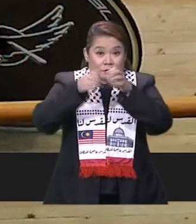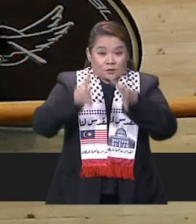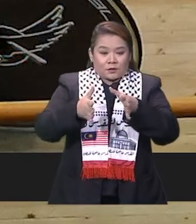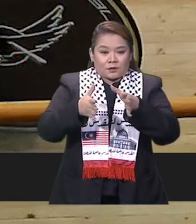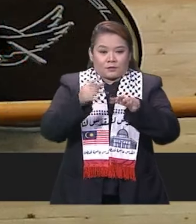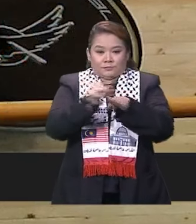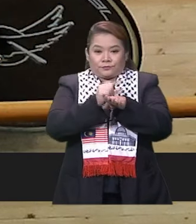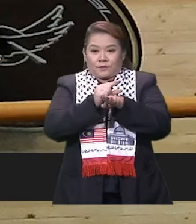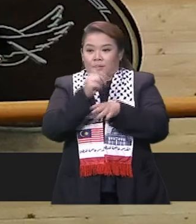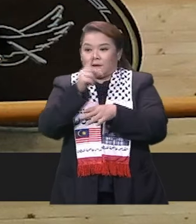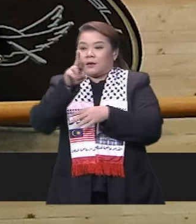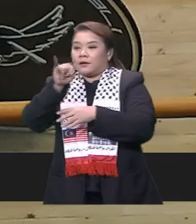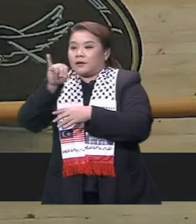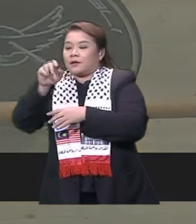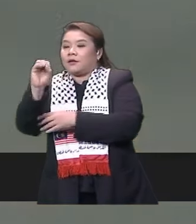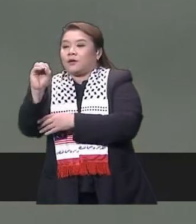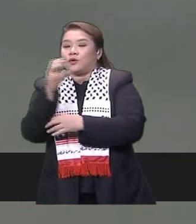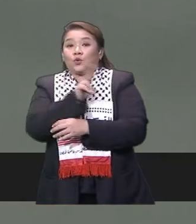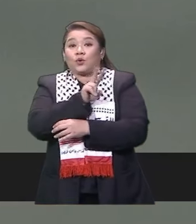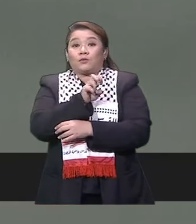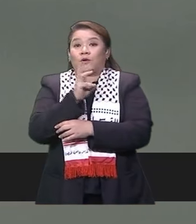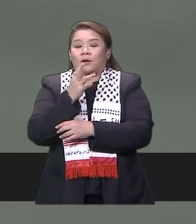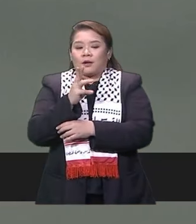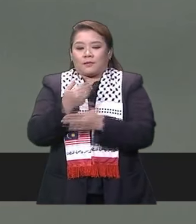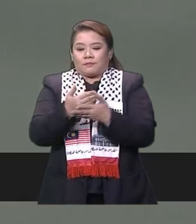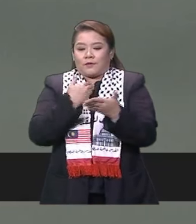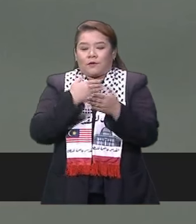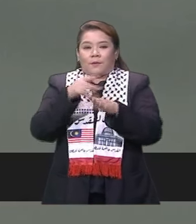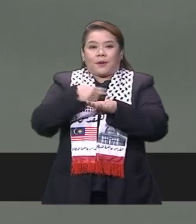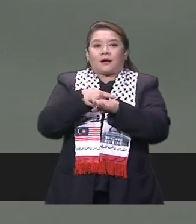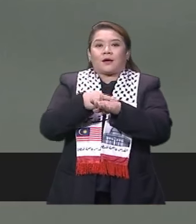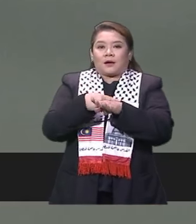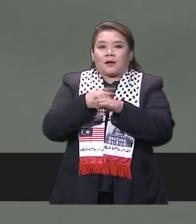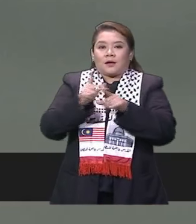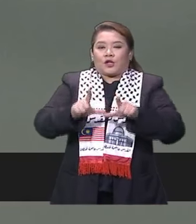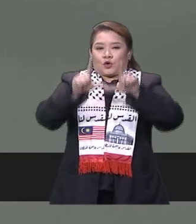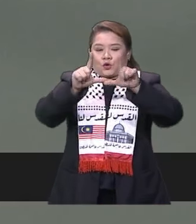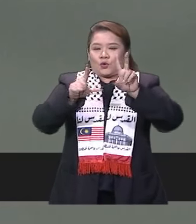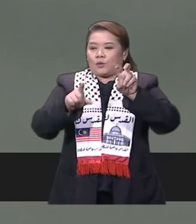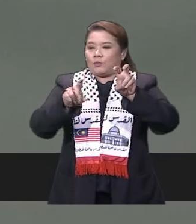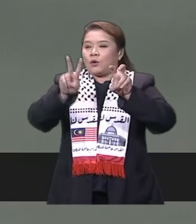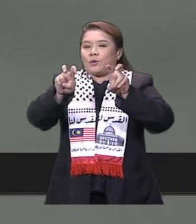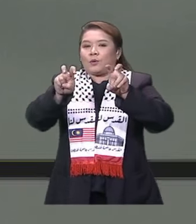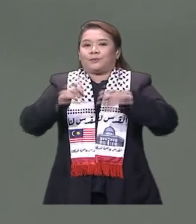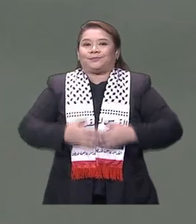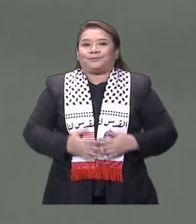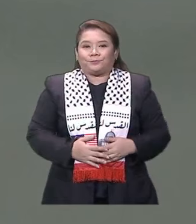gangsa Kirin di Rio 2016 sebelum merangkul pingat perak di Tokyo 2020.